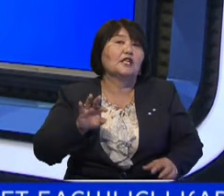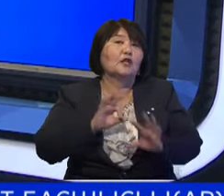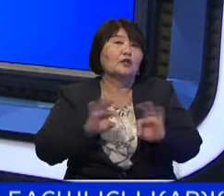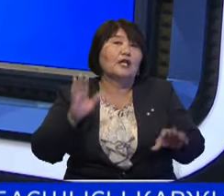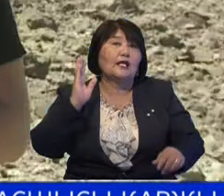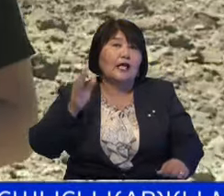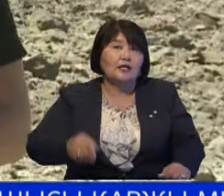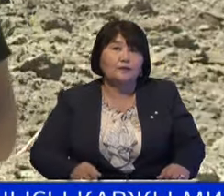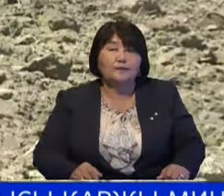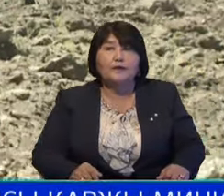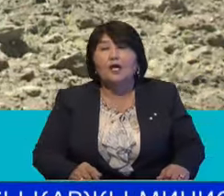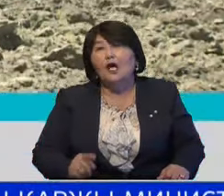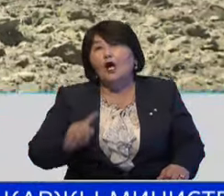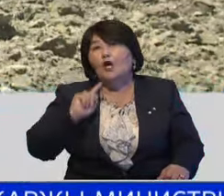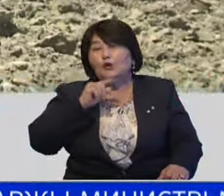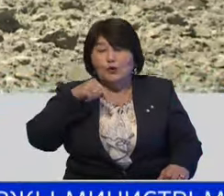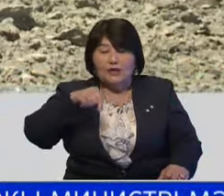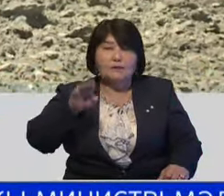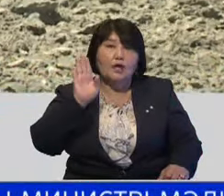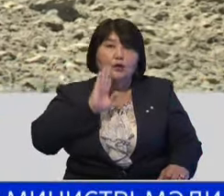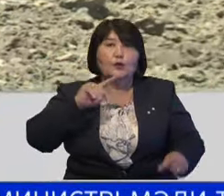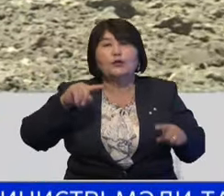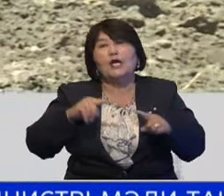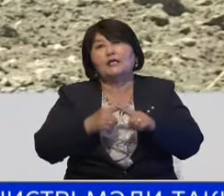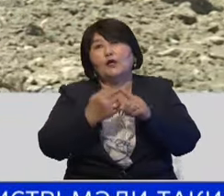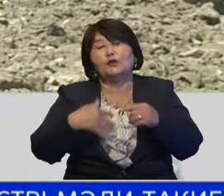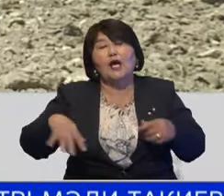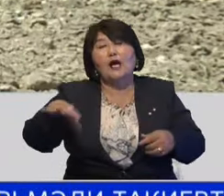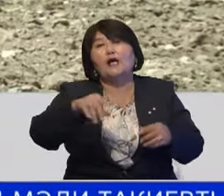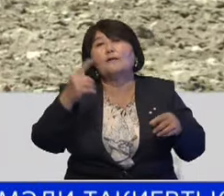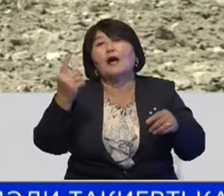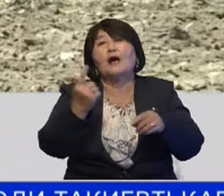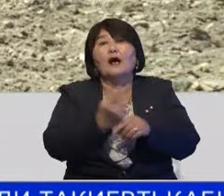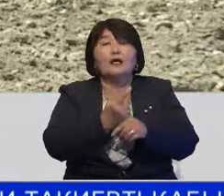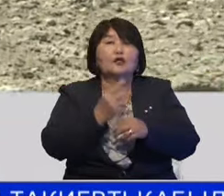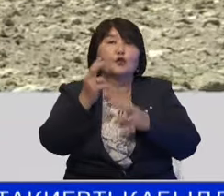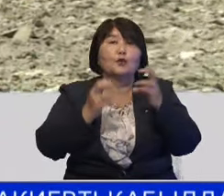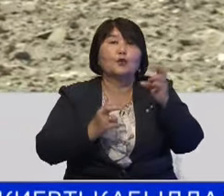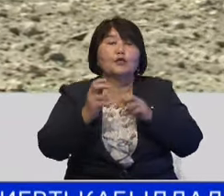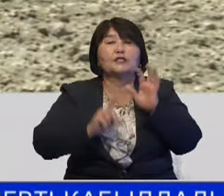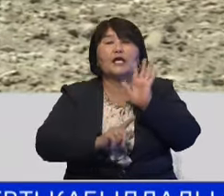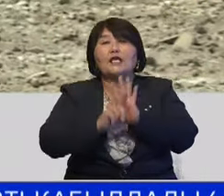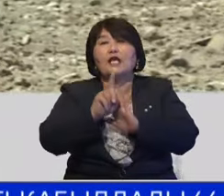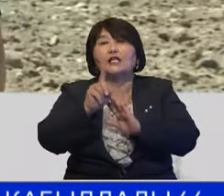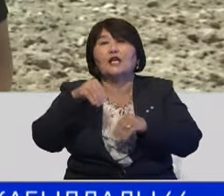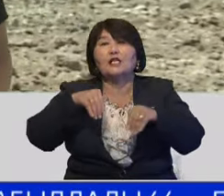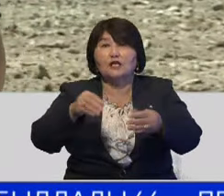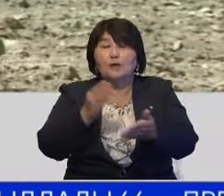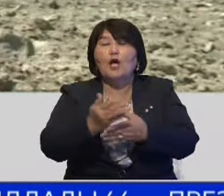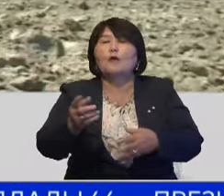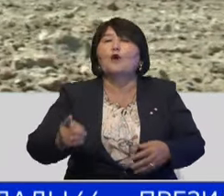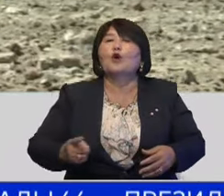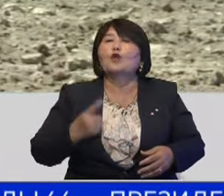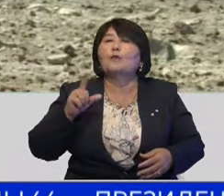тарқатады. Жүгеріні тамшылатып суару технологиясы аймақта алғаш рет өндіріске енгізіліп отыр. Мамандардың айтуынша,